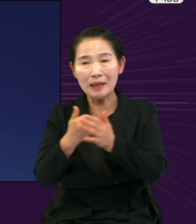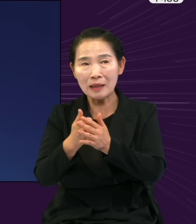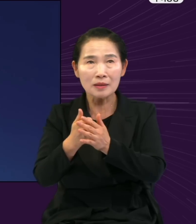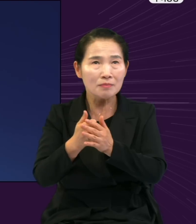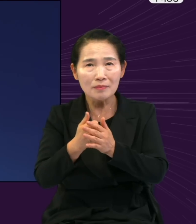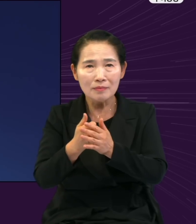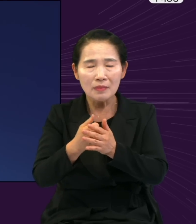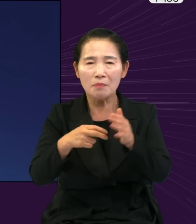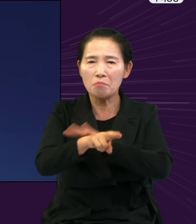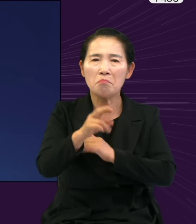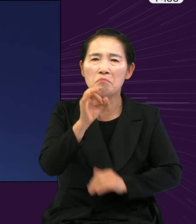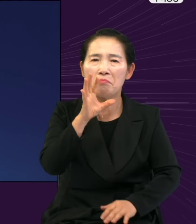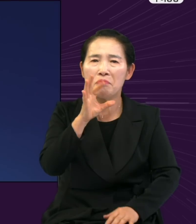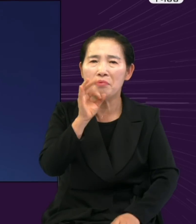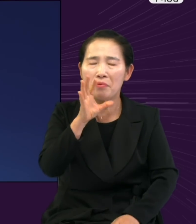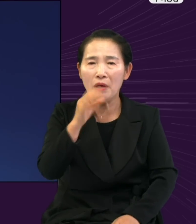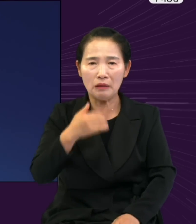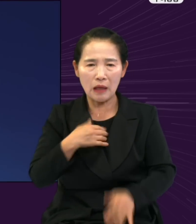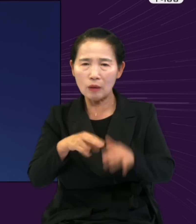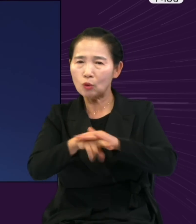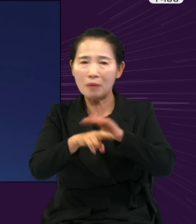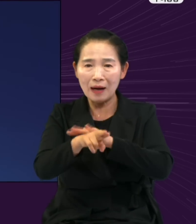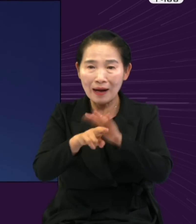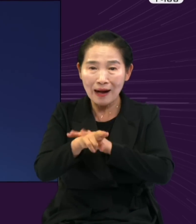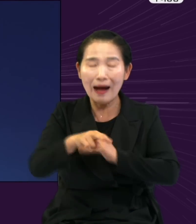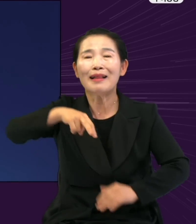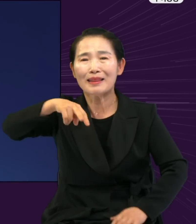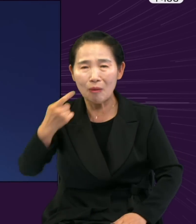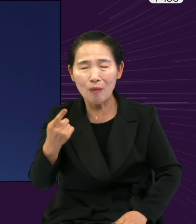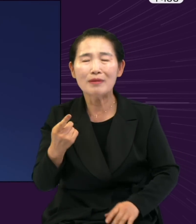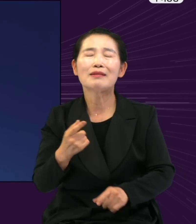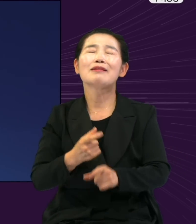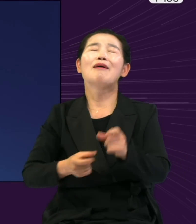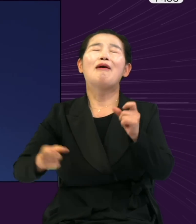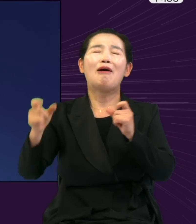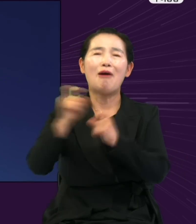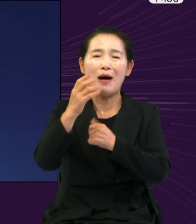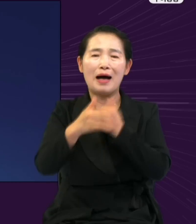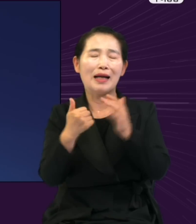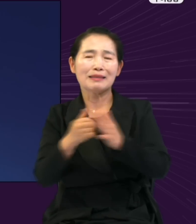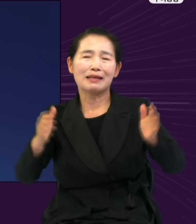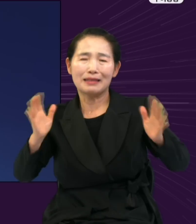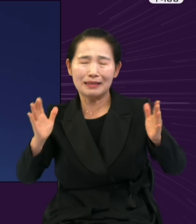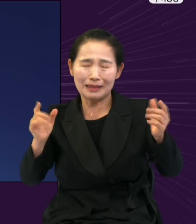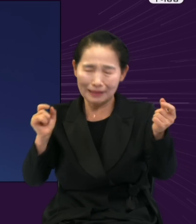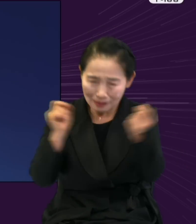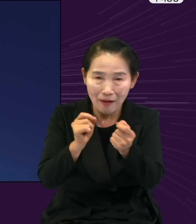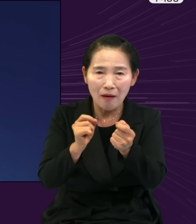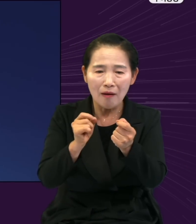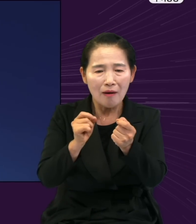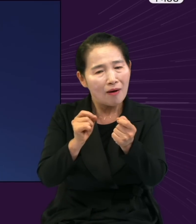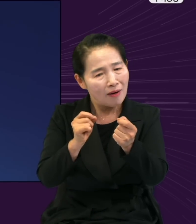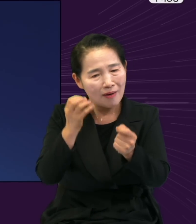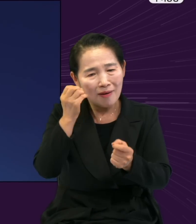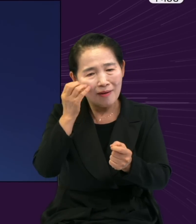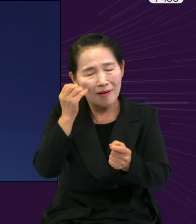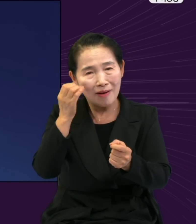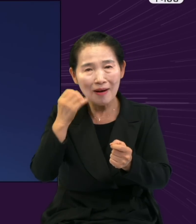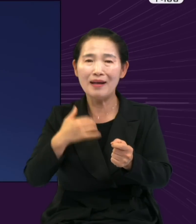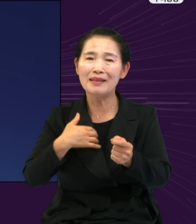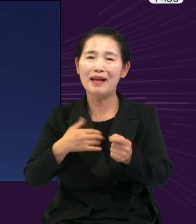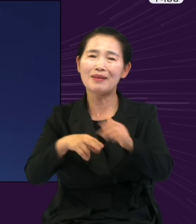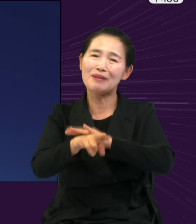그 길이 결국은 하나님께로 가는 길이구나. 나는 도망가나 하나님은 계속해서 나를